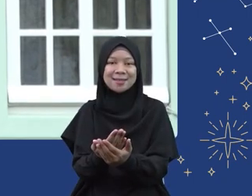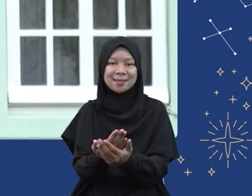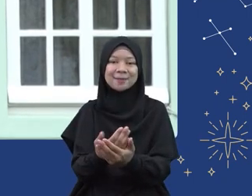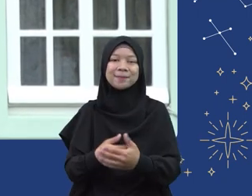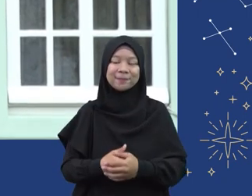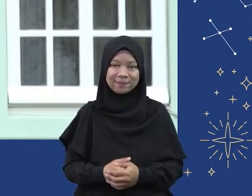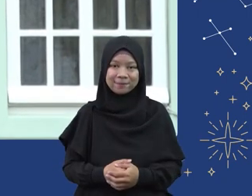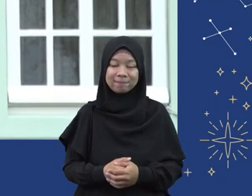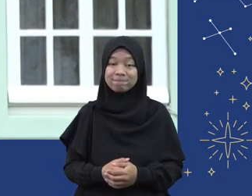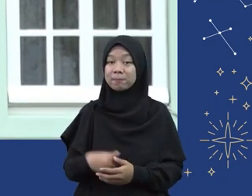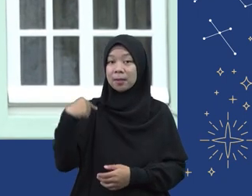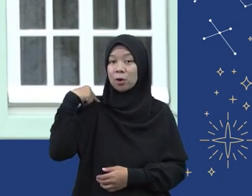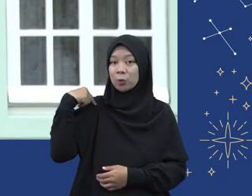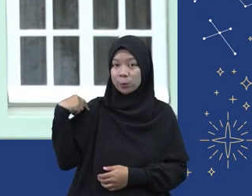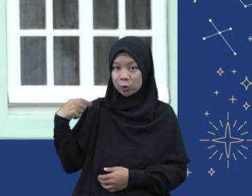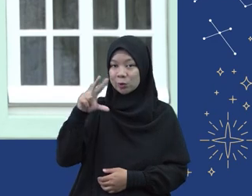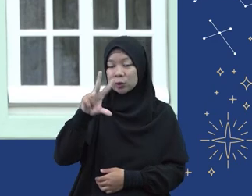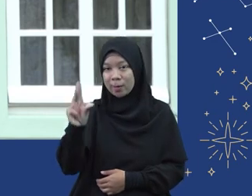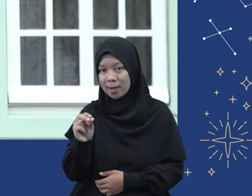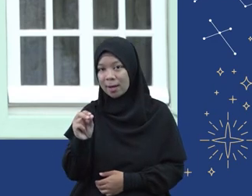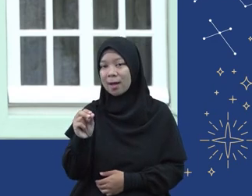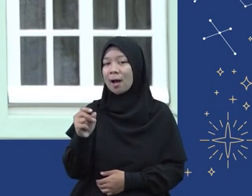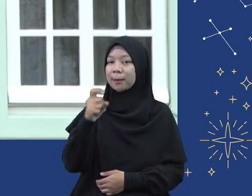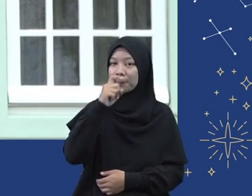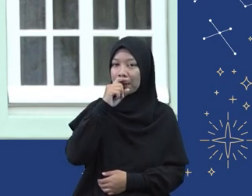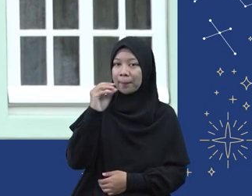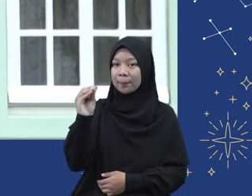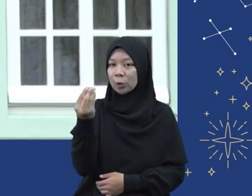gubernur Dirjen